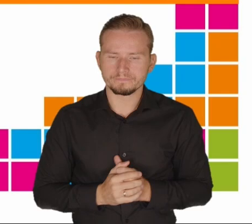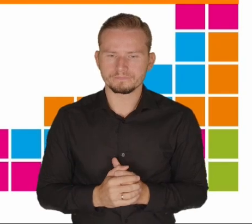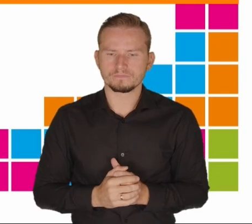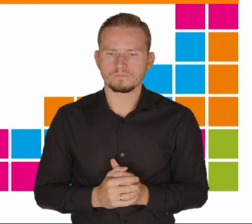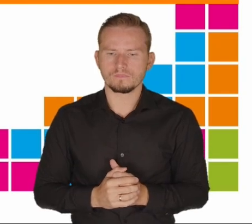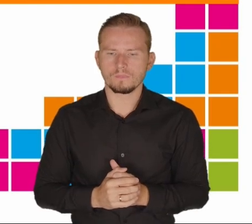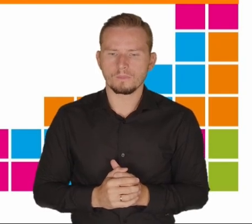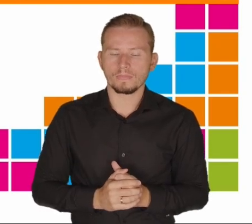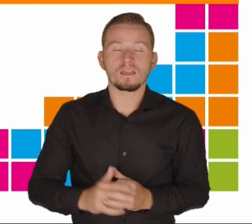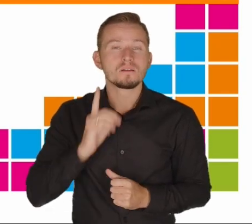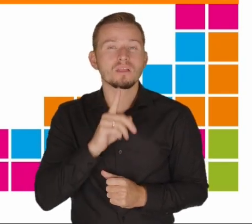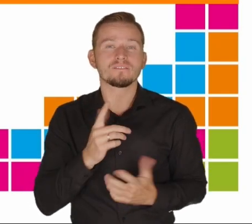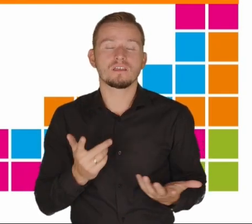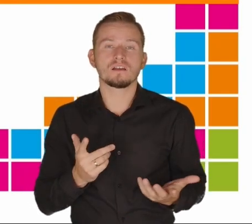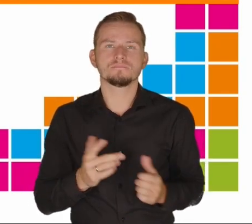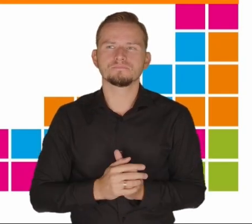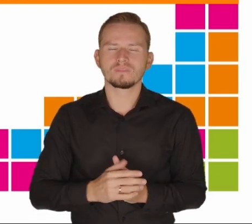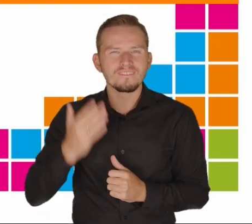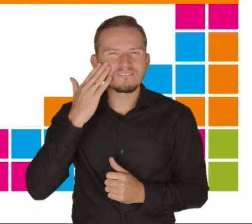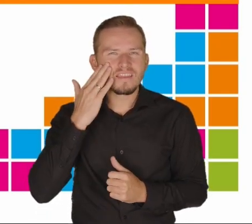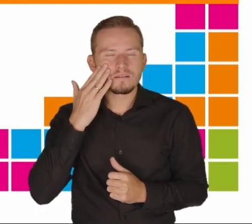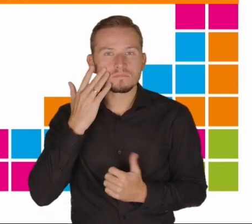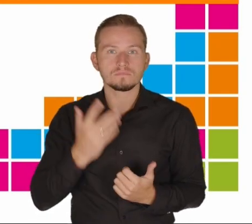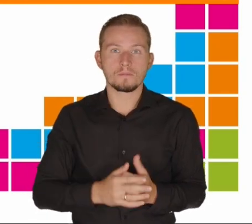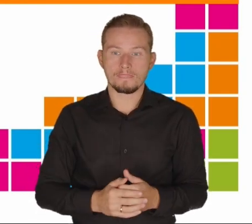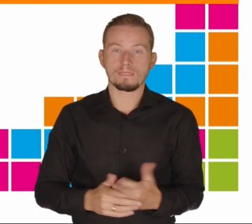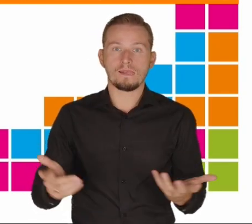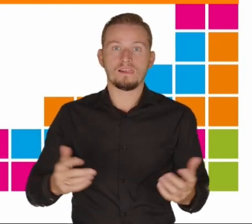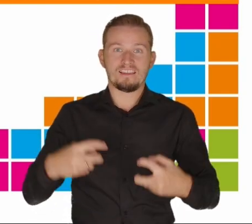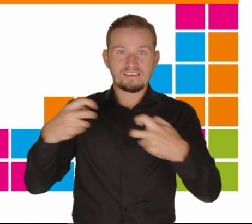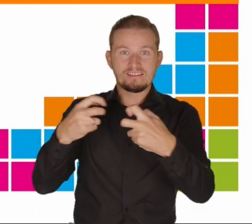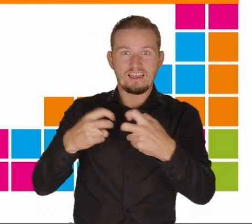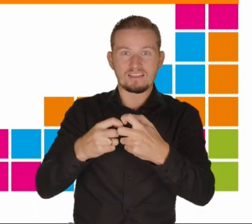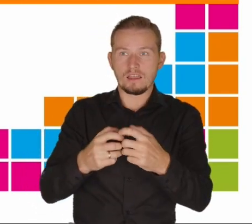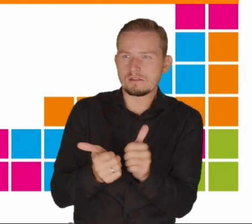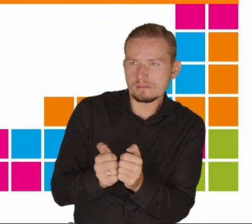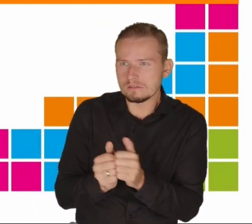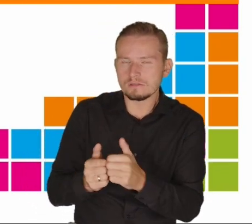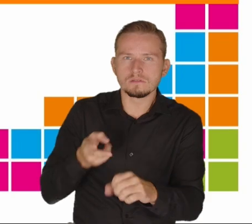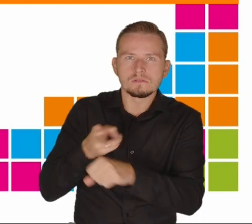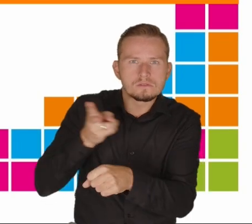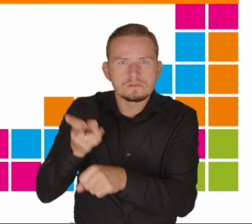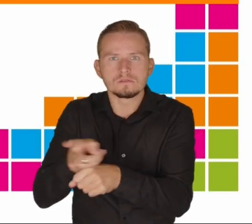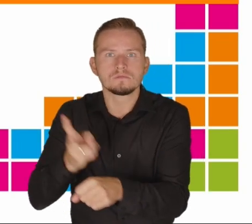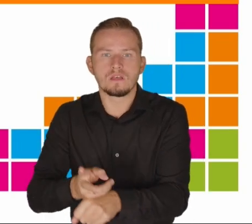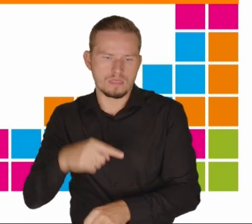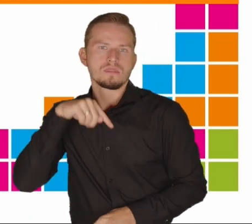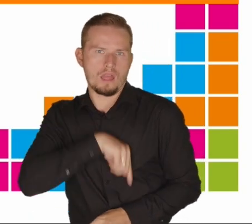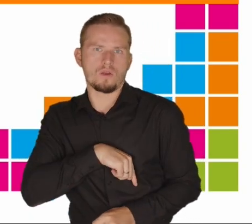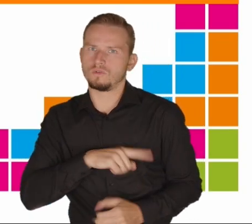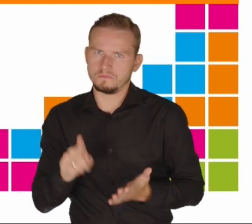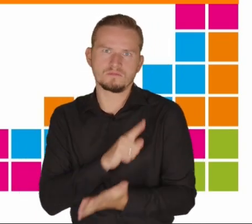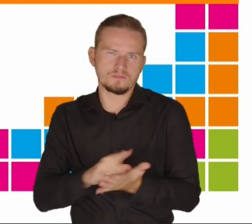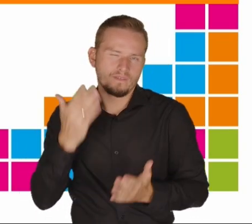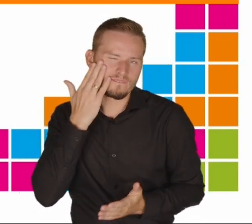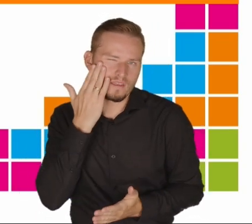Oczywiście coraz lepiej rozumiemy, jak ryzykowne jest uzależnienie od grania w internecie, ale to, co jest nowym zjawiskiem, to jest taki rodzaj